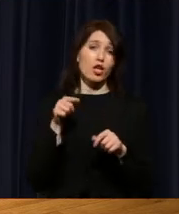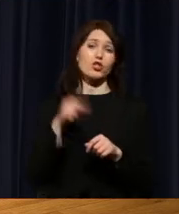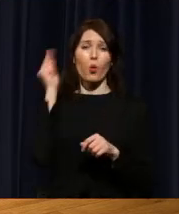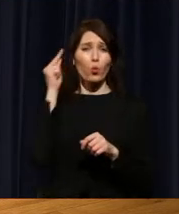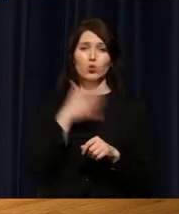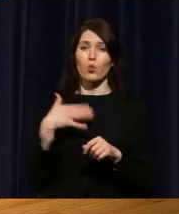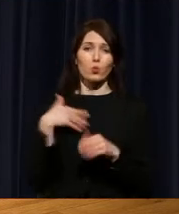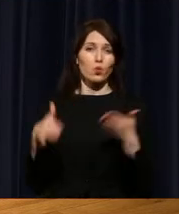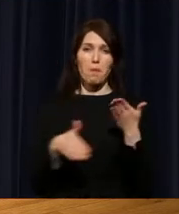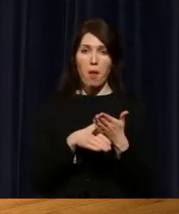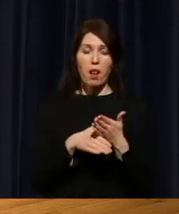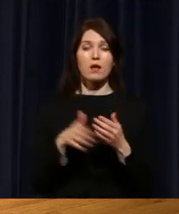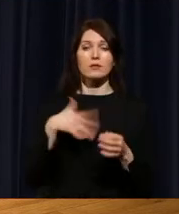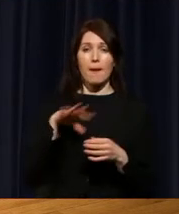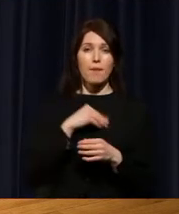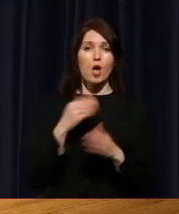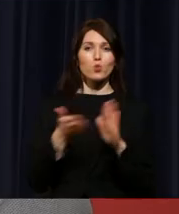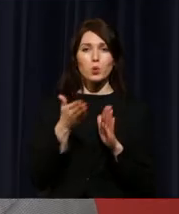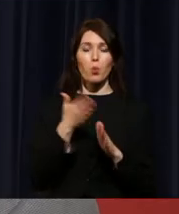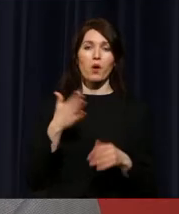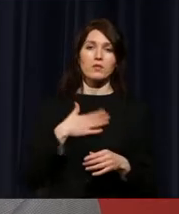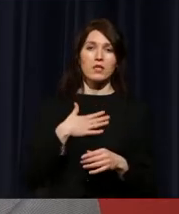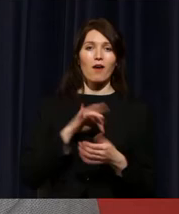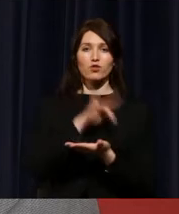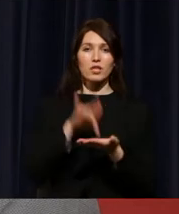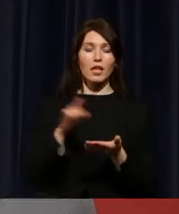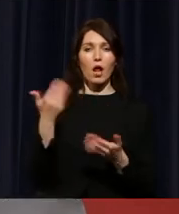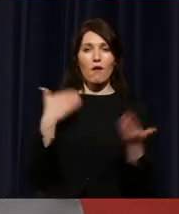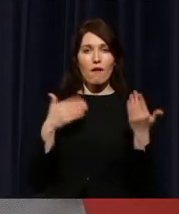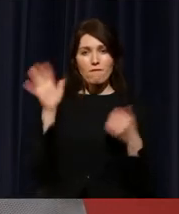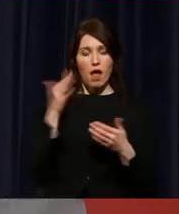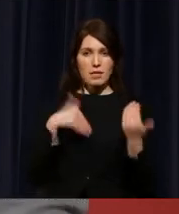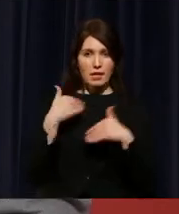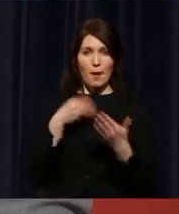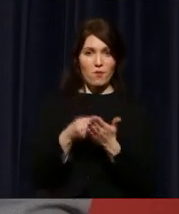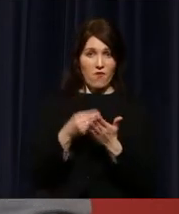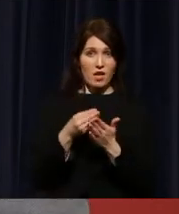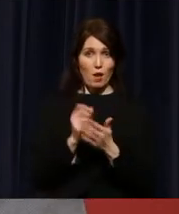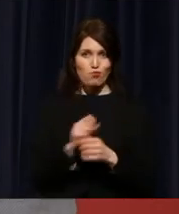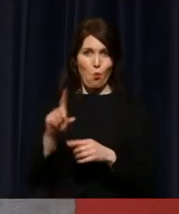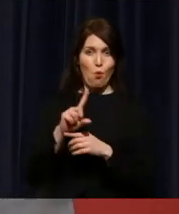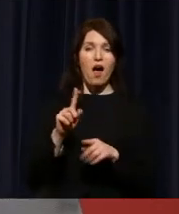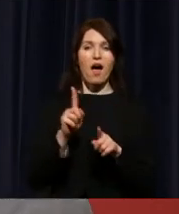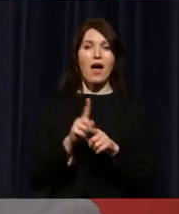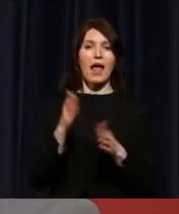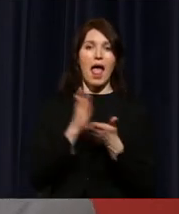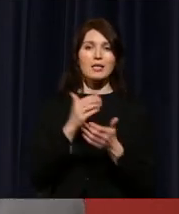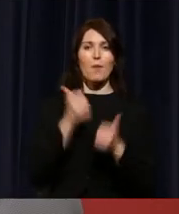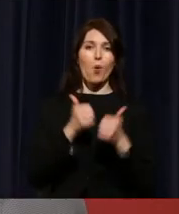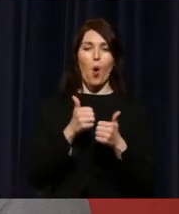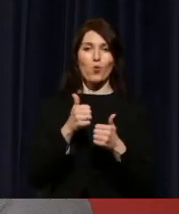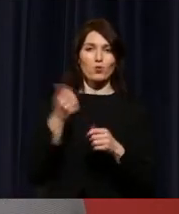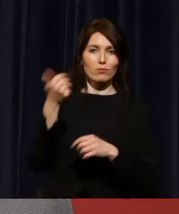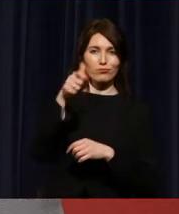ļoti, ļoti palīdzēja, un mēs uzlabojam savu šo centralizētu eksāmenu vērtējumu un esam konkursa